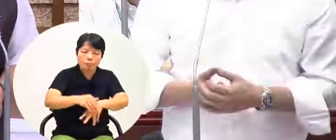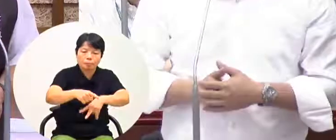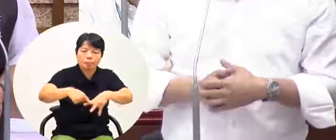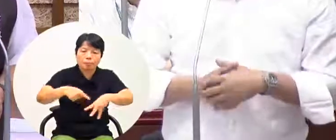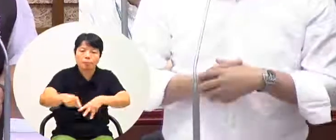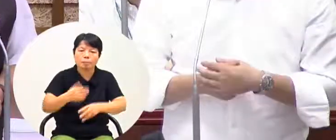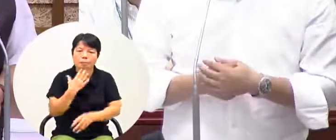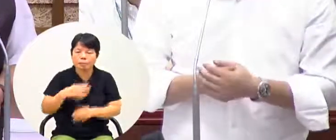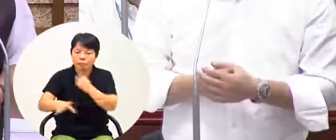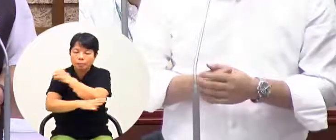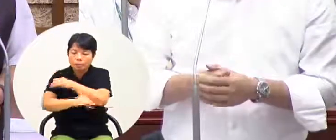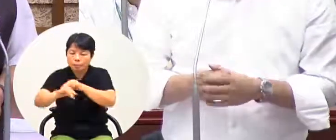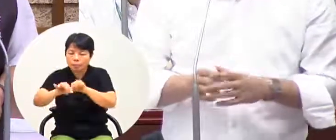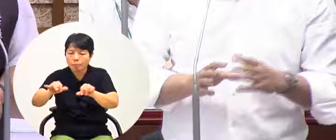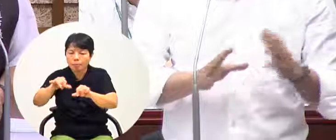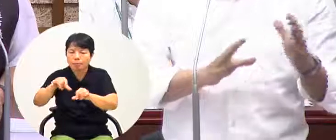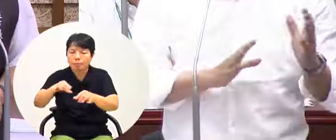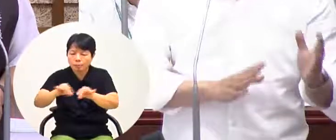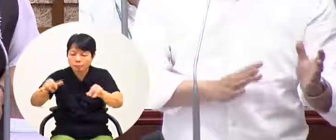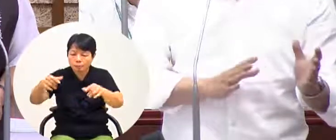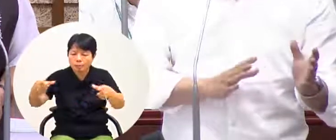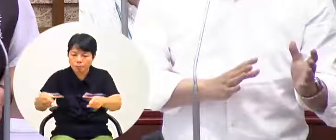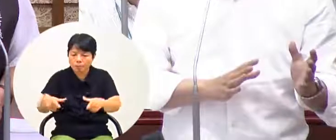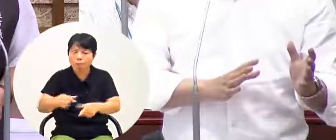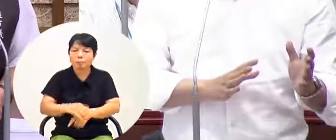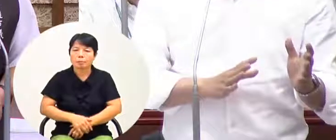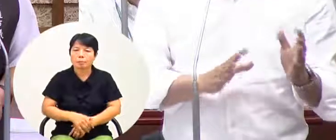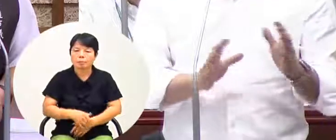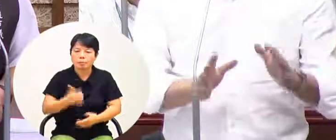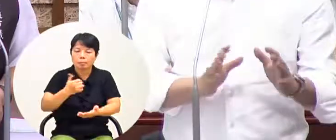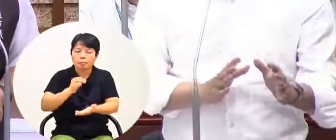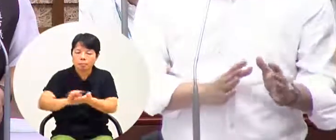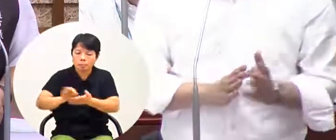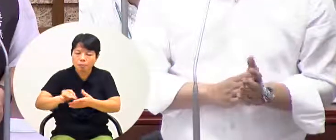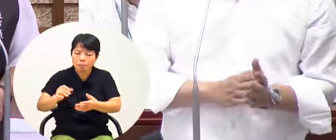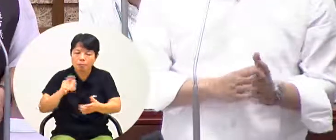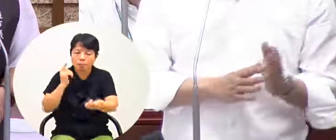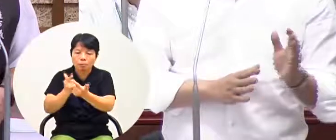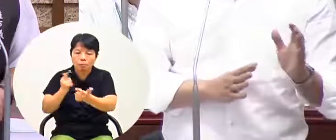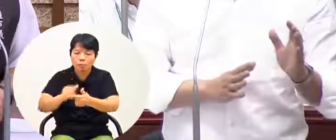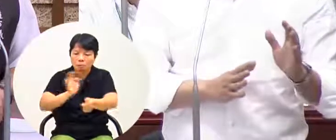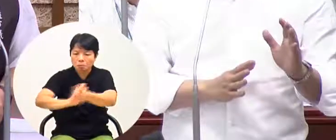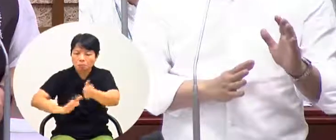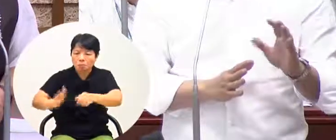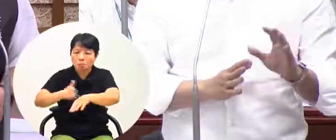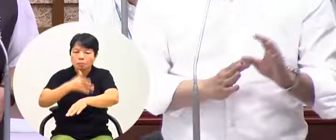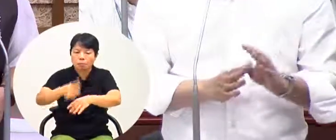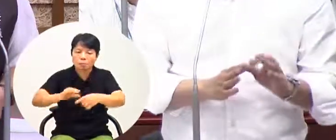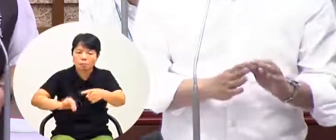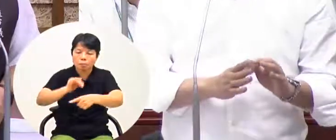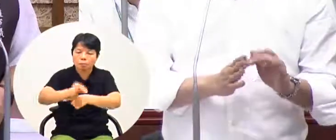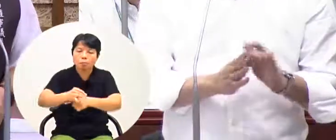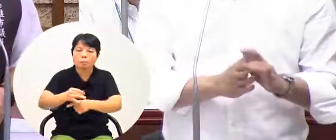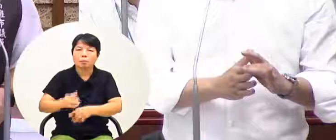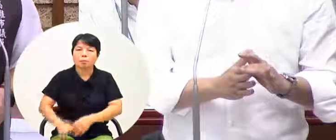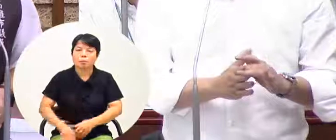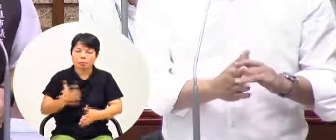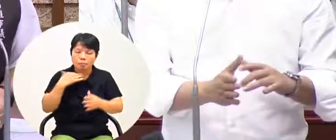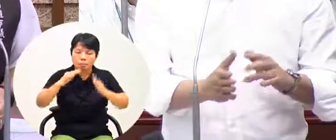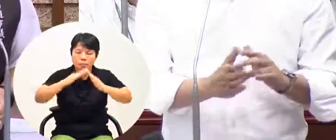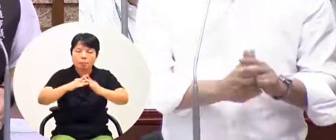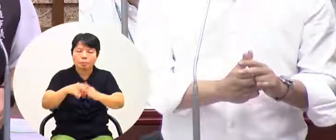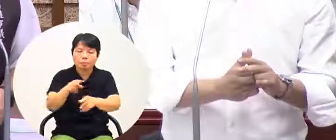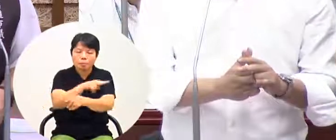在建蔽率是一个合理的建蔽率，又不影响，当然不只是城市的景观，它还有一些像通风、采光、隐